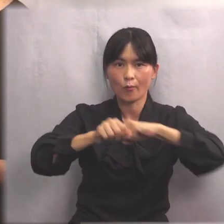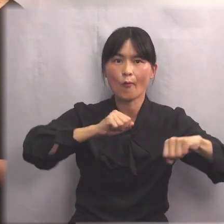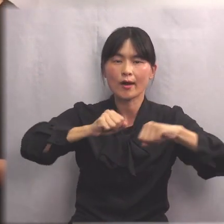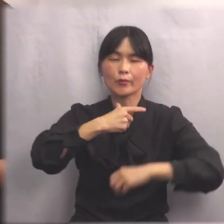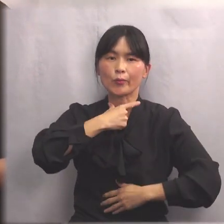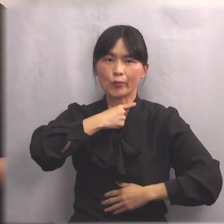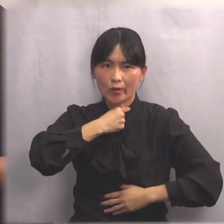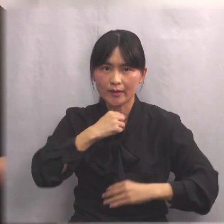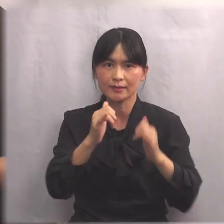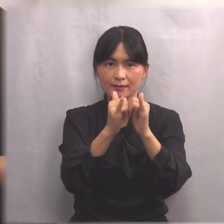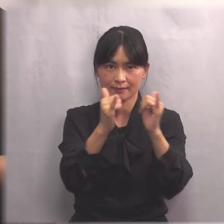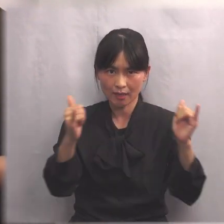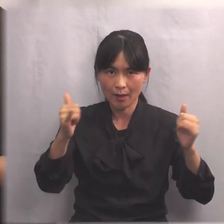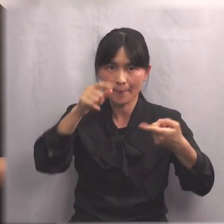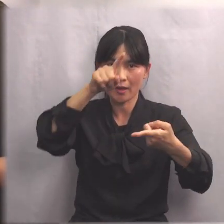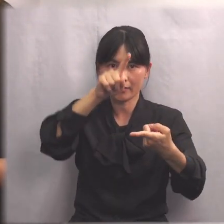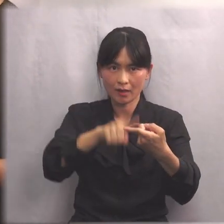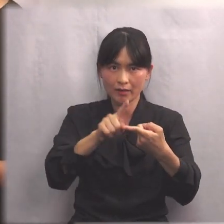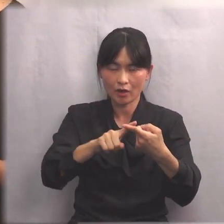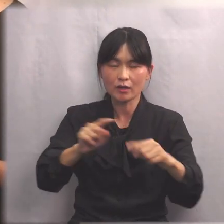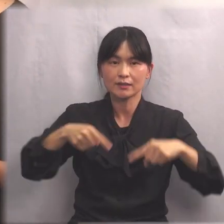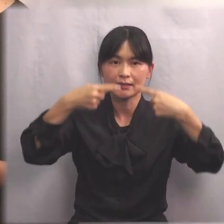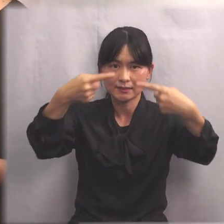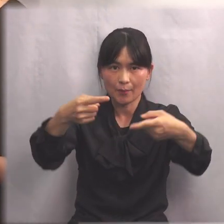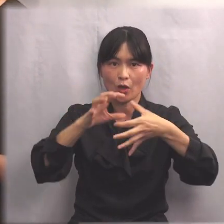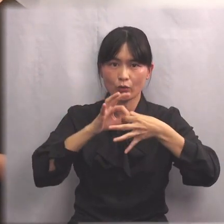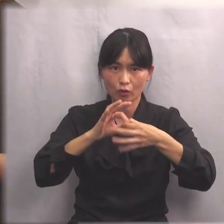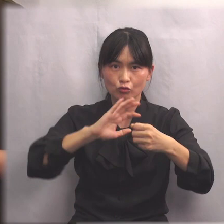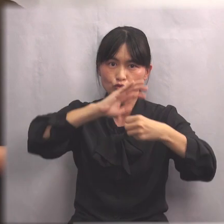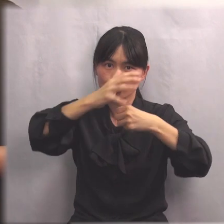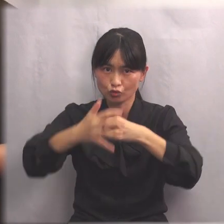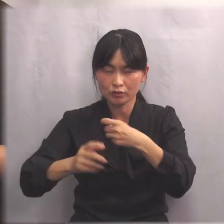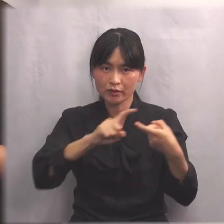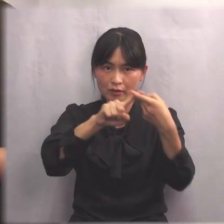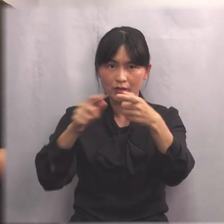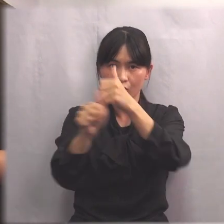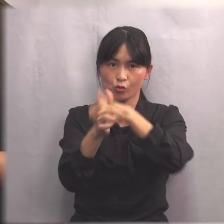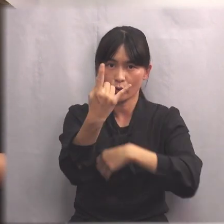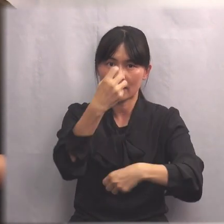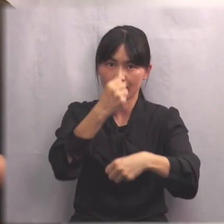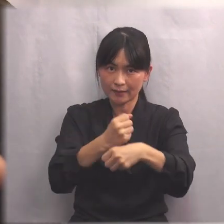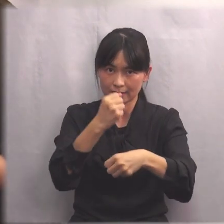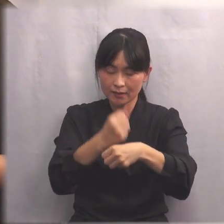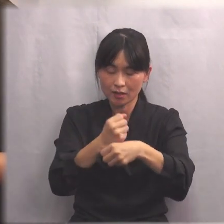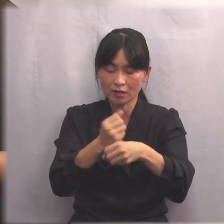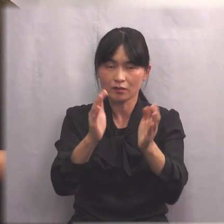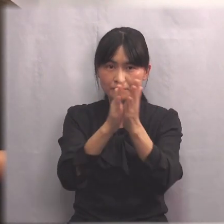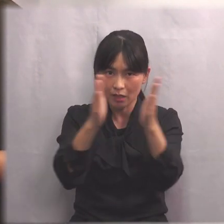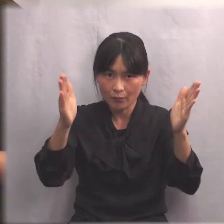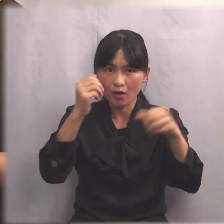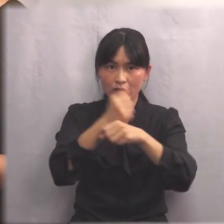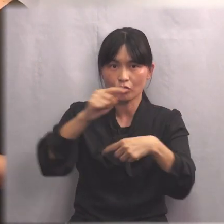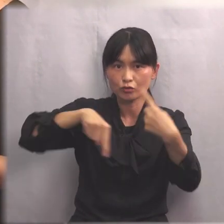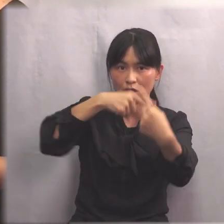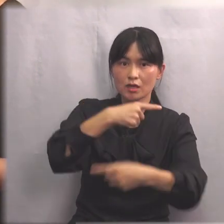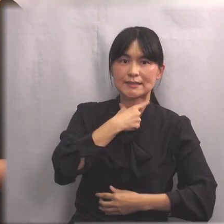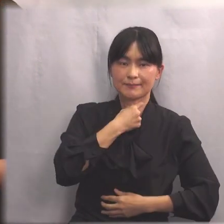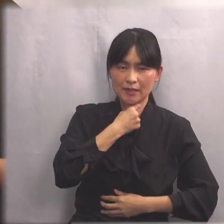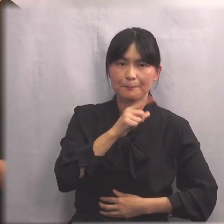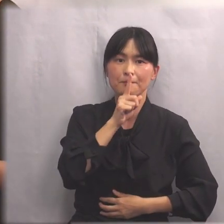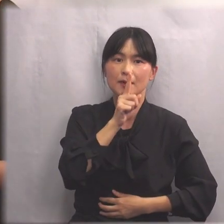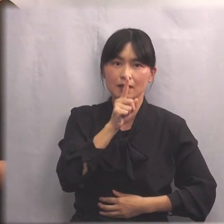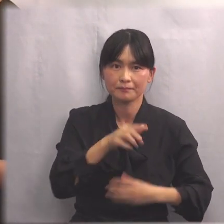갖고 있는 당원들의 참여를 통해서 국제연대위원회를 구성하고 발족시켜서 운영하자라고 하는